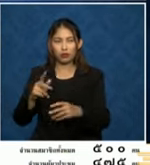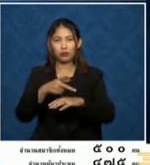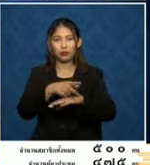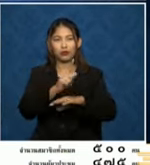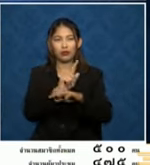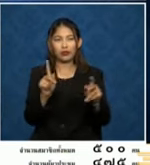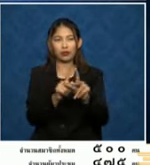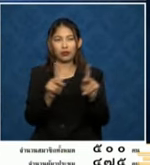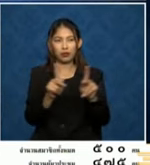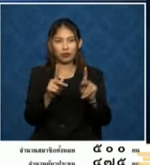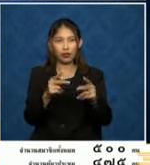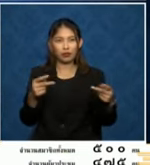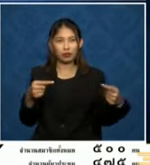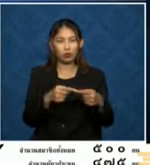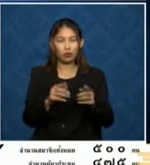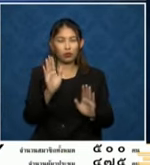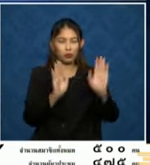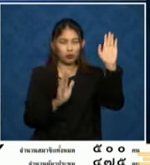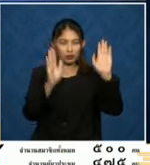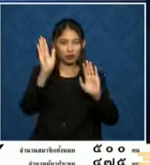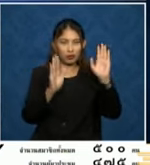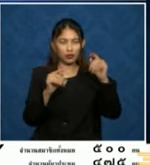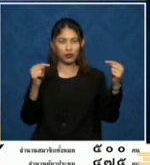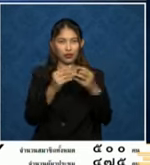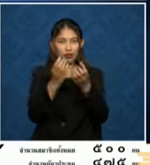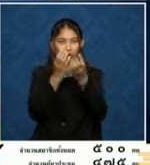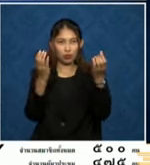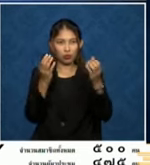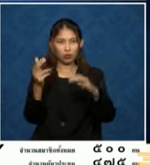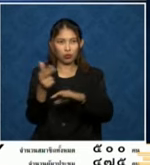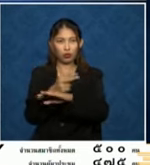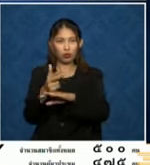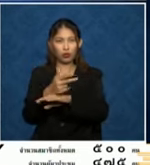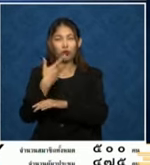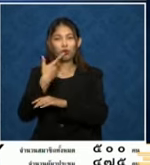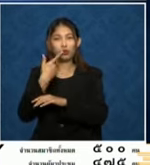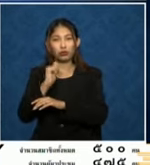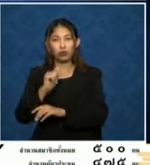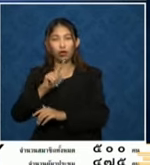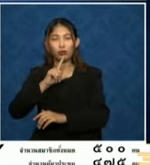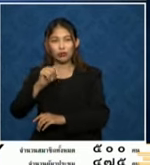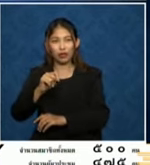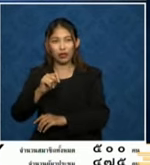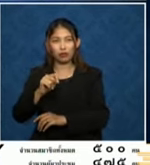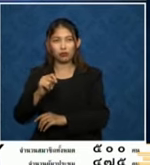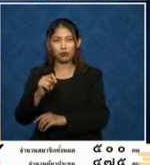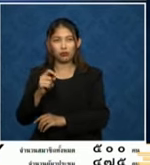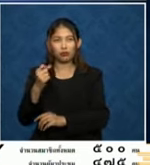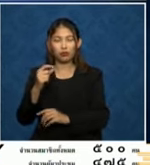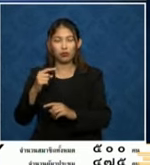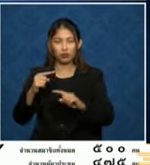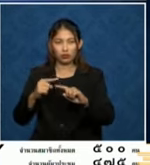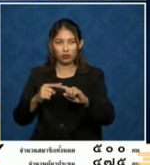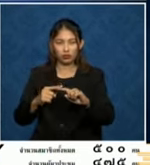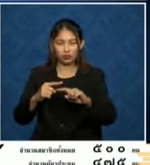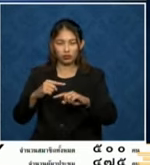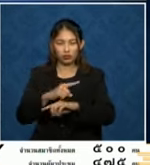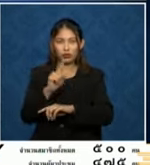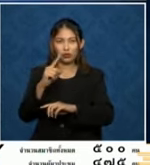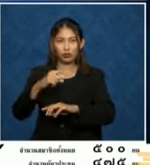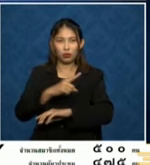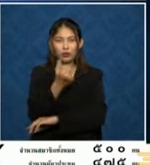เรื่องการทำประชามติเกี่ยวกับรัฐธรรมนูญซึ่งเป็นคลิปจากการตอบคำถามกระทู้สดนะครับเมื่อวันที่11มกราคมที่เป็นการตอบค